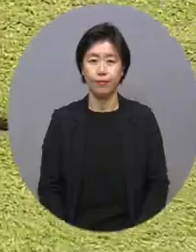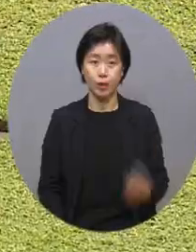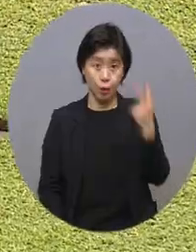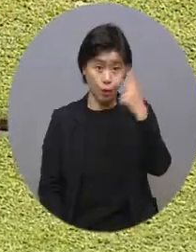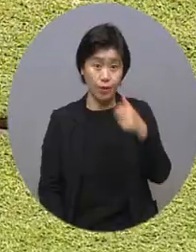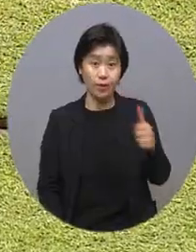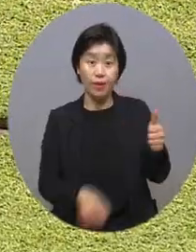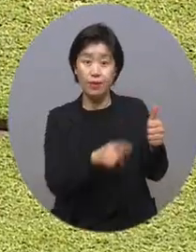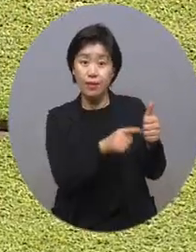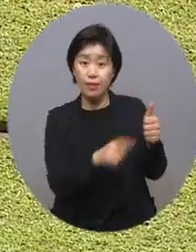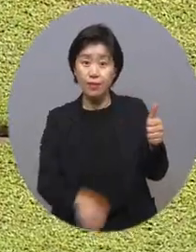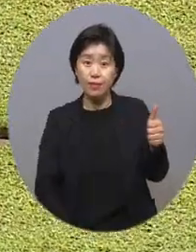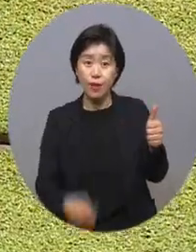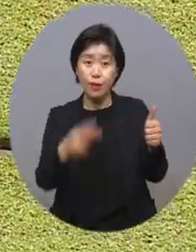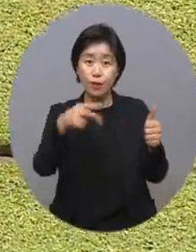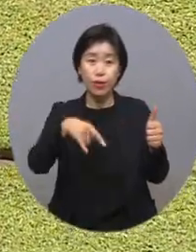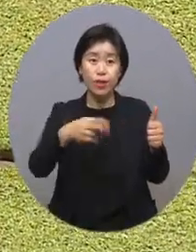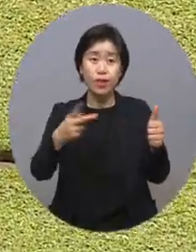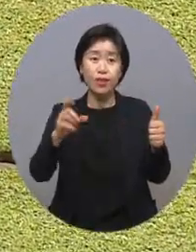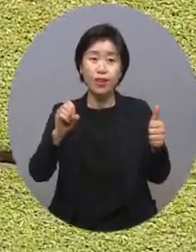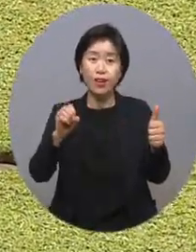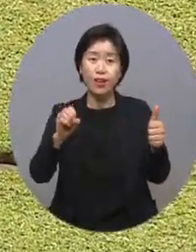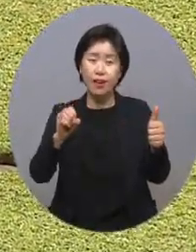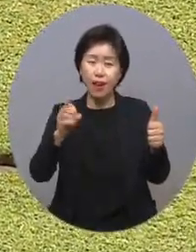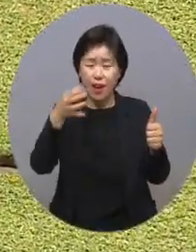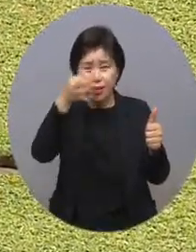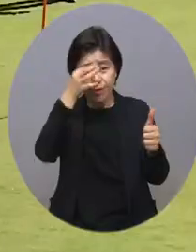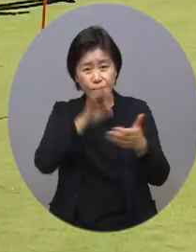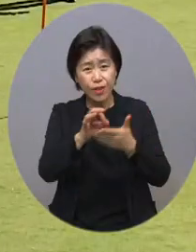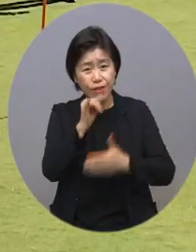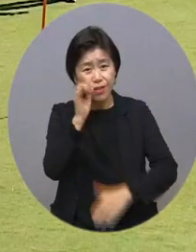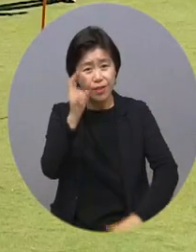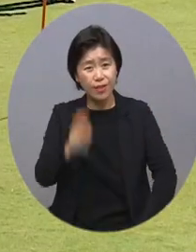관리자님 뒷땅 치신 겁니까? 관리자님